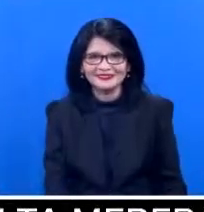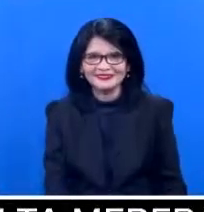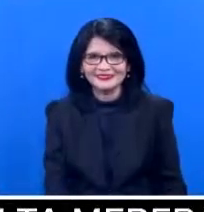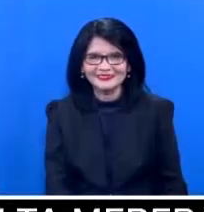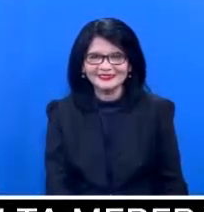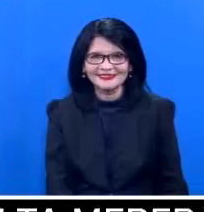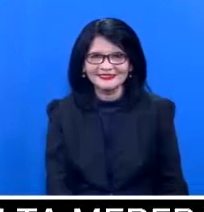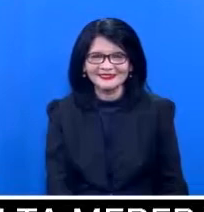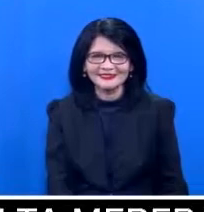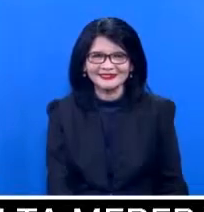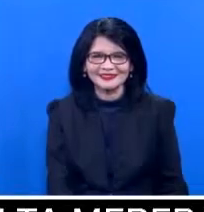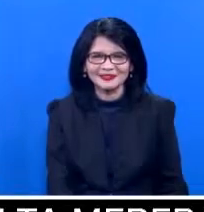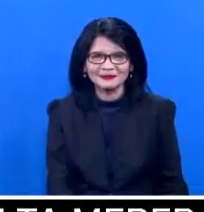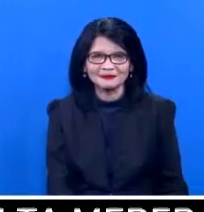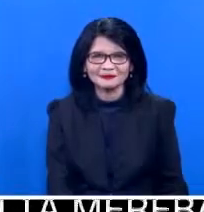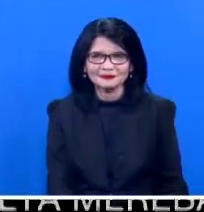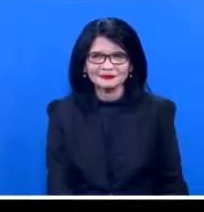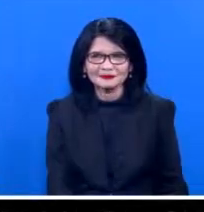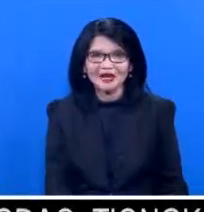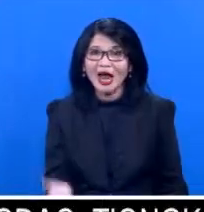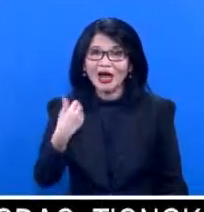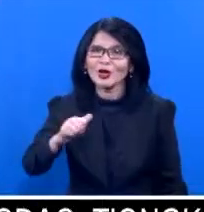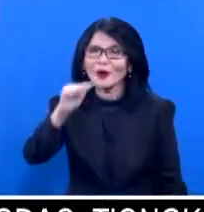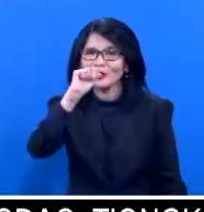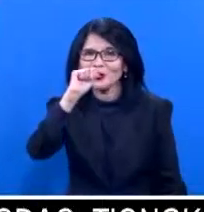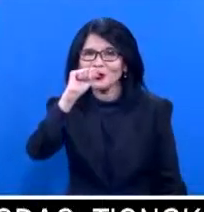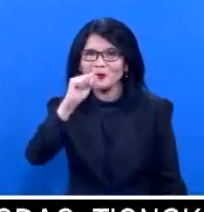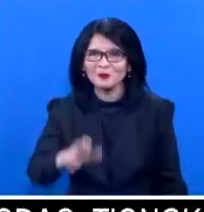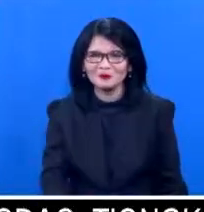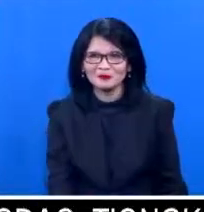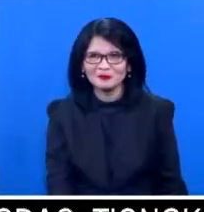Dwi Prasetyo, Jakarta. Ya, di minum susunya. Siapa nih yang mau tuker dulu? Ada yang mau tuker dulu nggak?